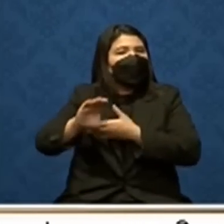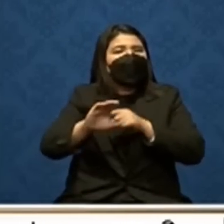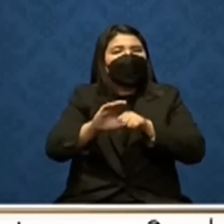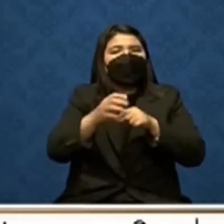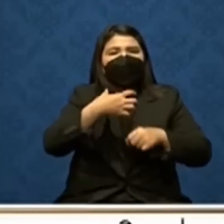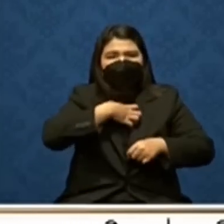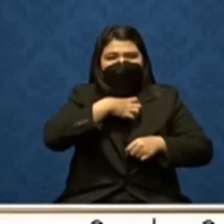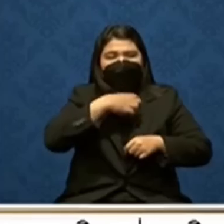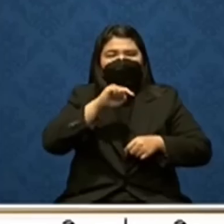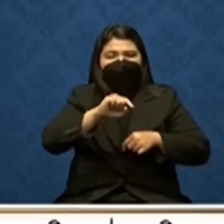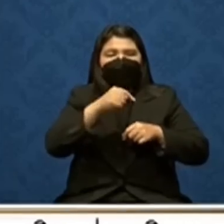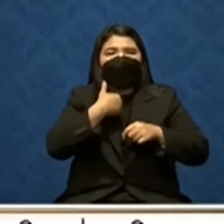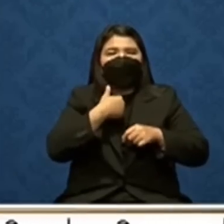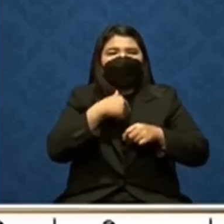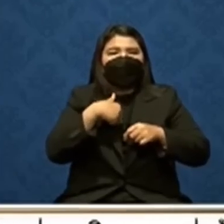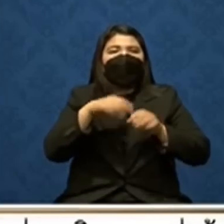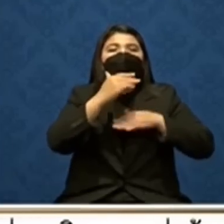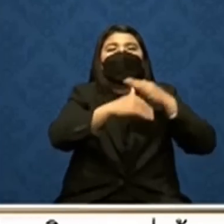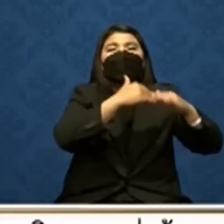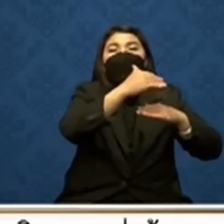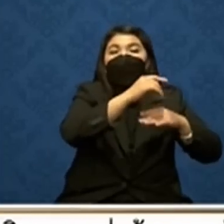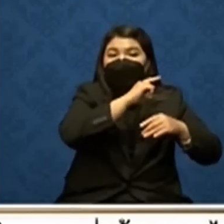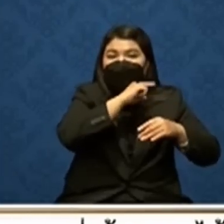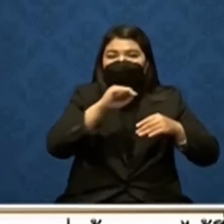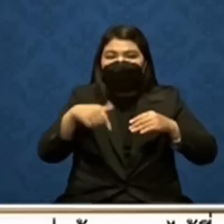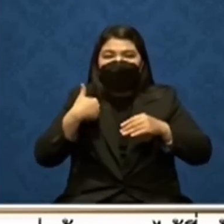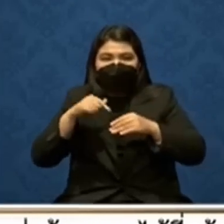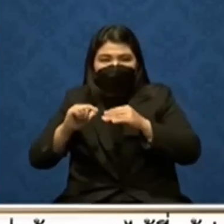วยของเราให่ขึน ในช่วงที่น้ำกำลงข้นมาเมื่ไ